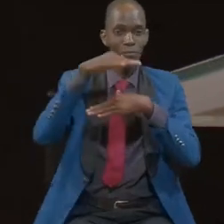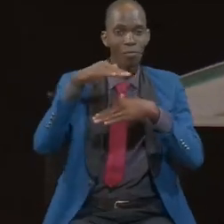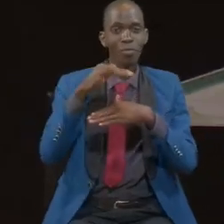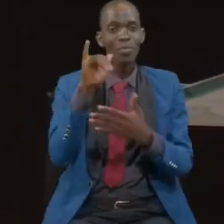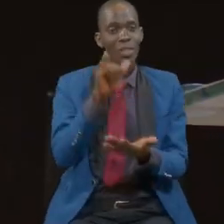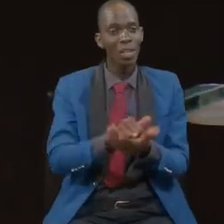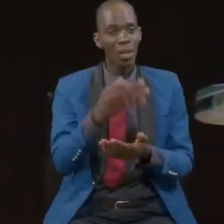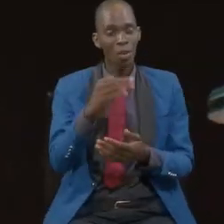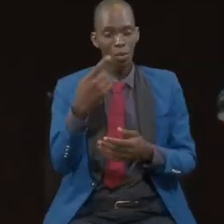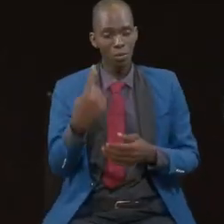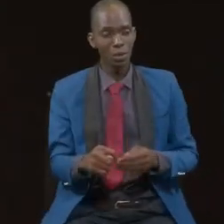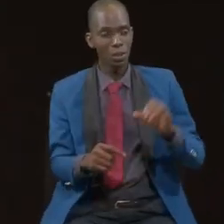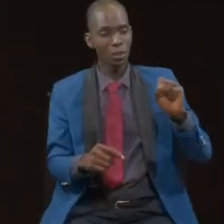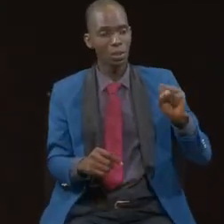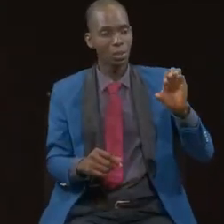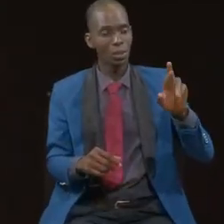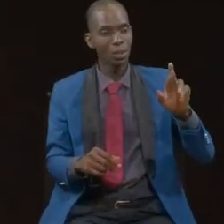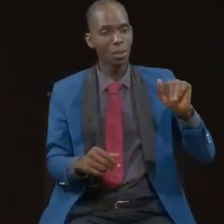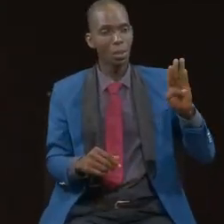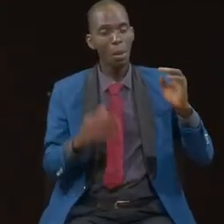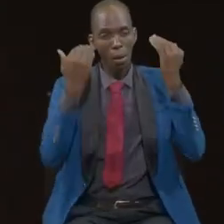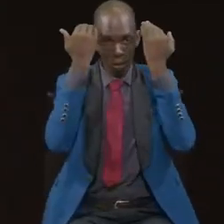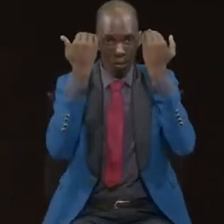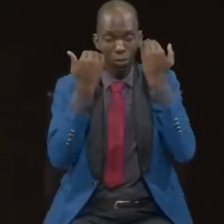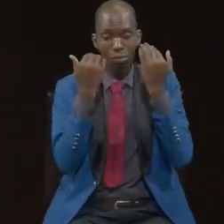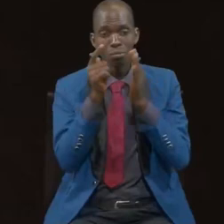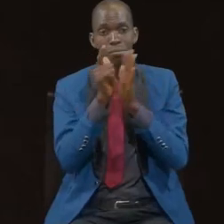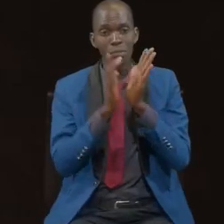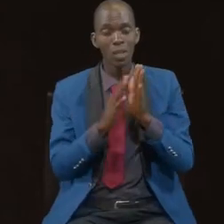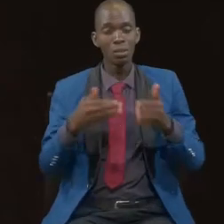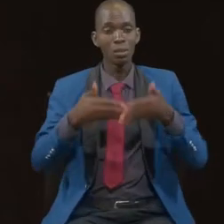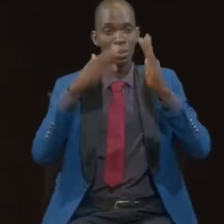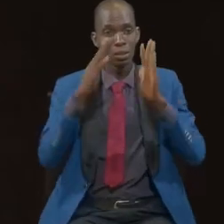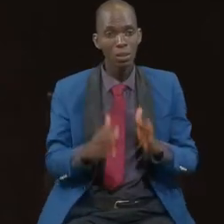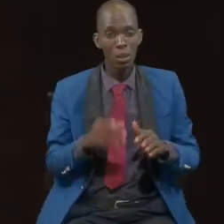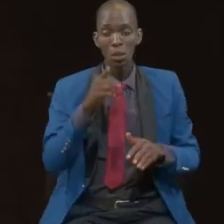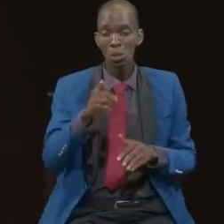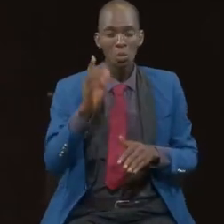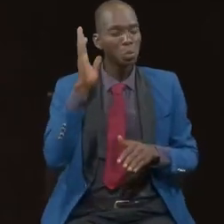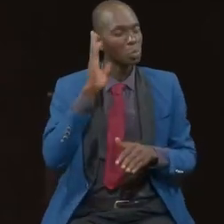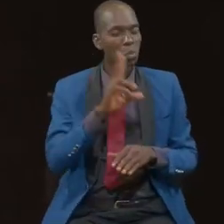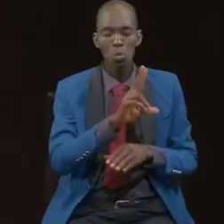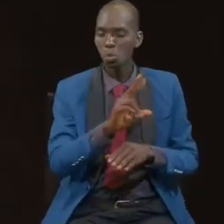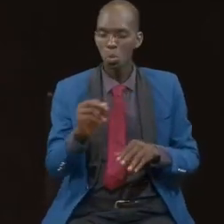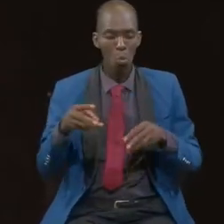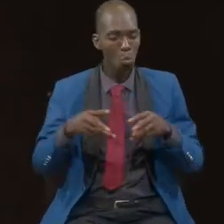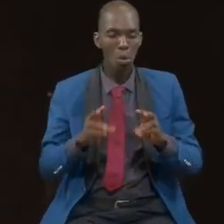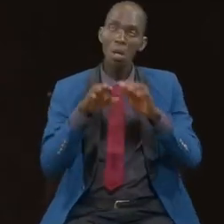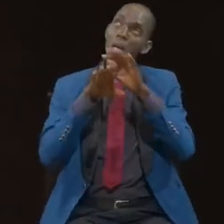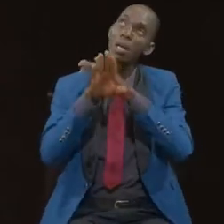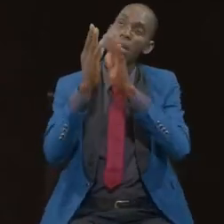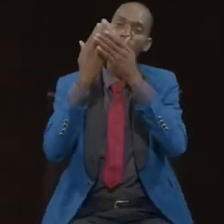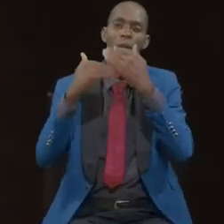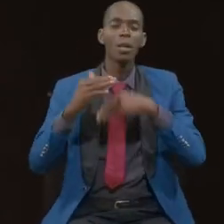surpasse celle des scribes et des pharisiens, vous n'entrerez point dans le